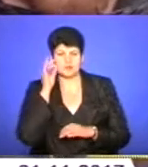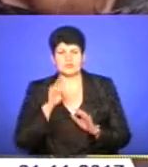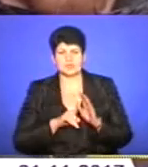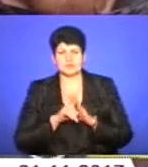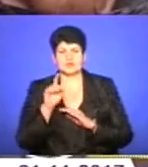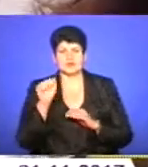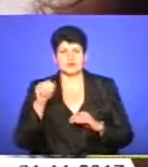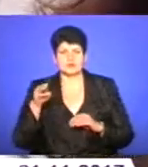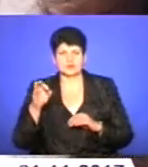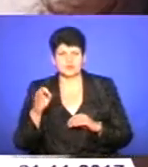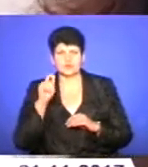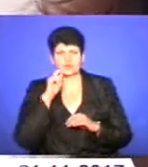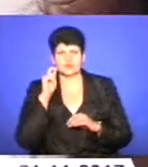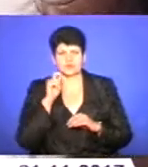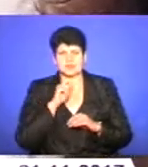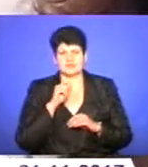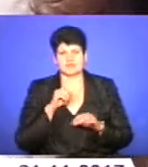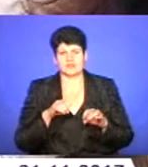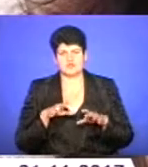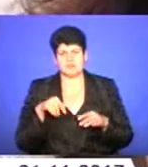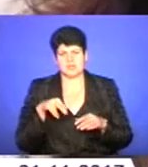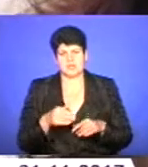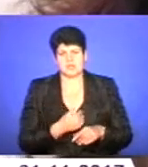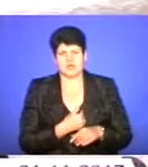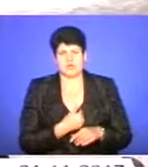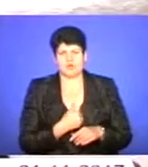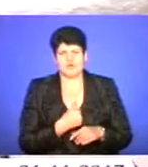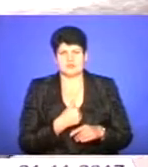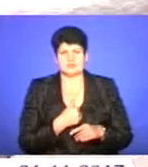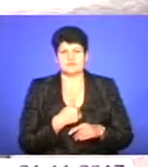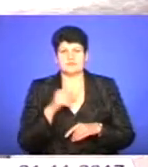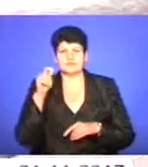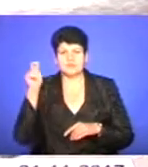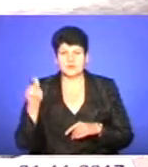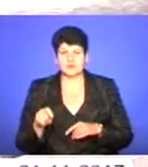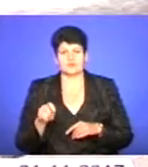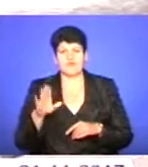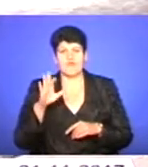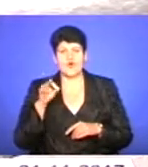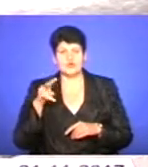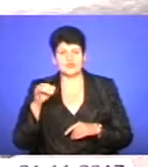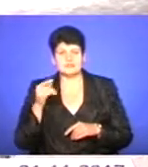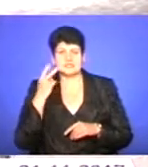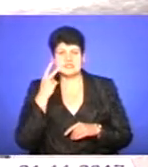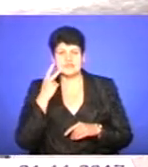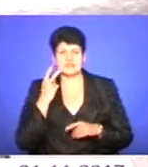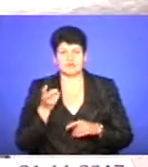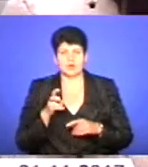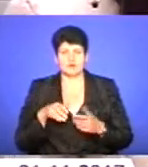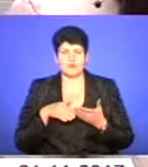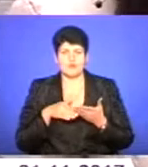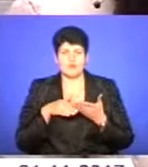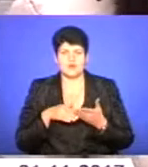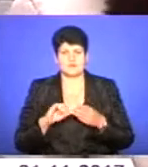антитерористичної операції в країні чоловік вирішив піти добровольцем на передову. Жінка каже, Володимир завжди приходив на допомогу друзям.